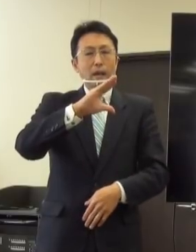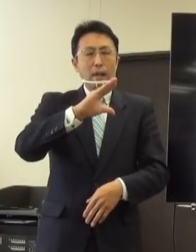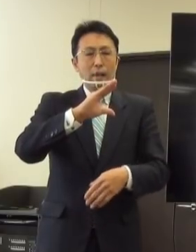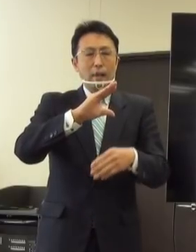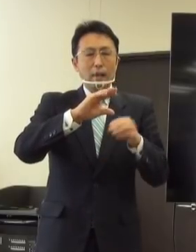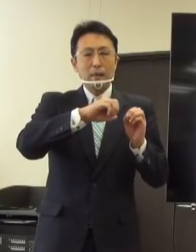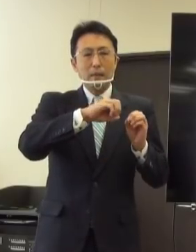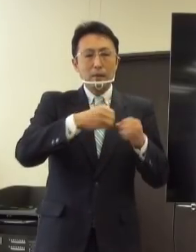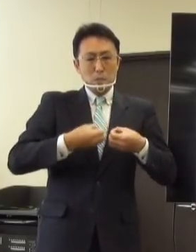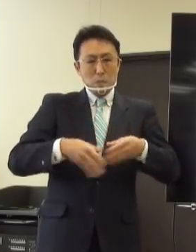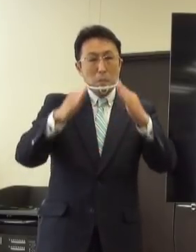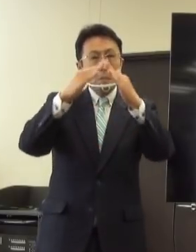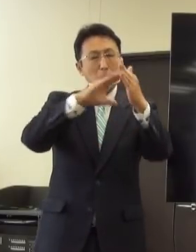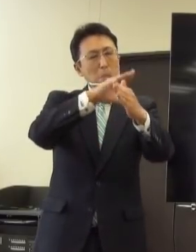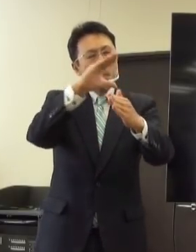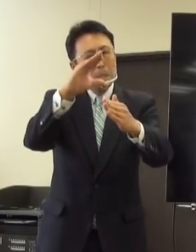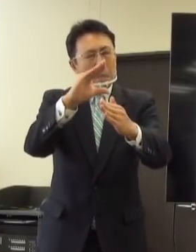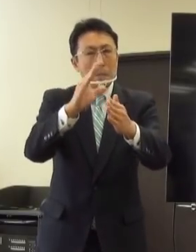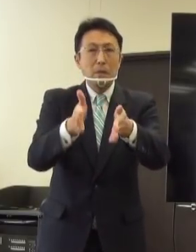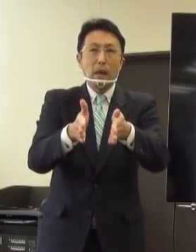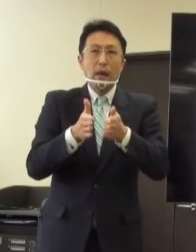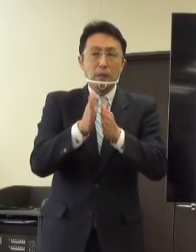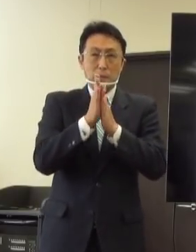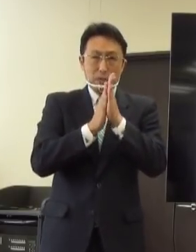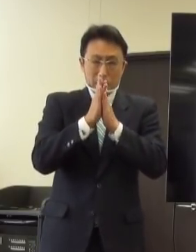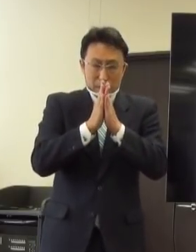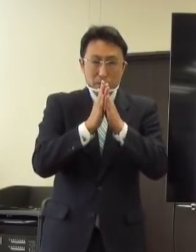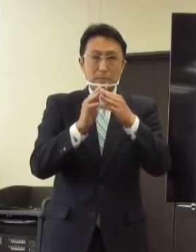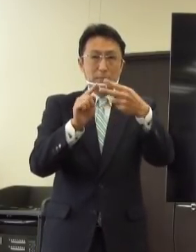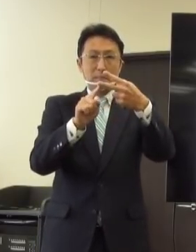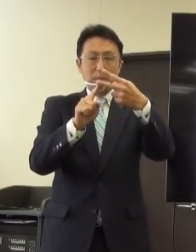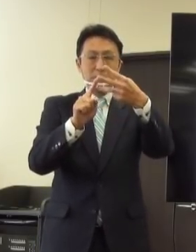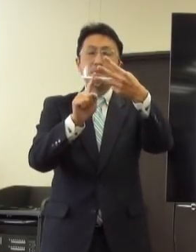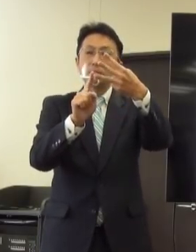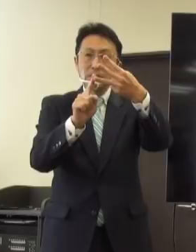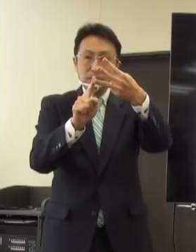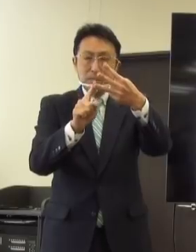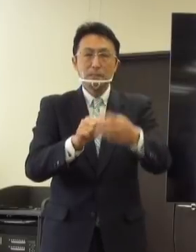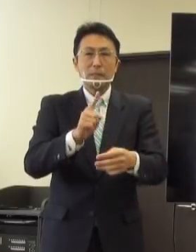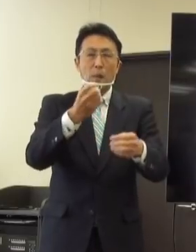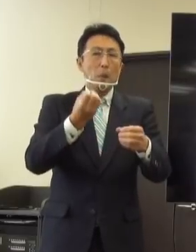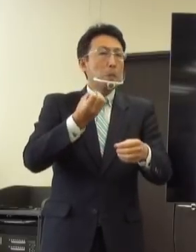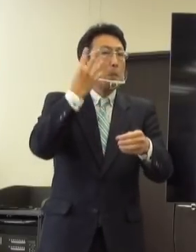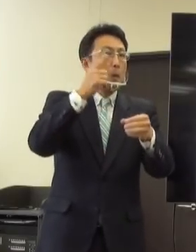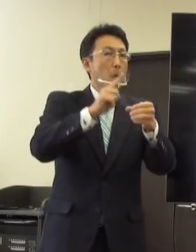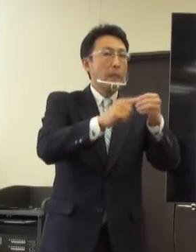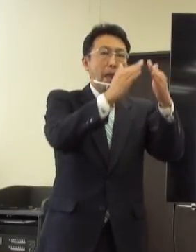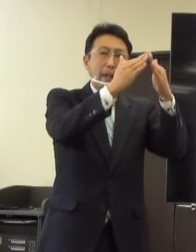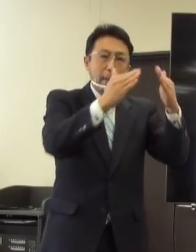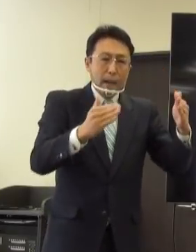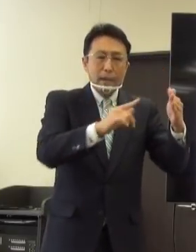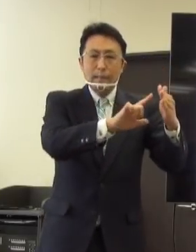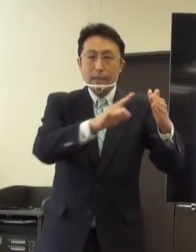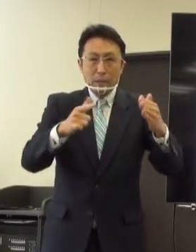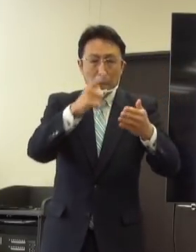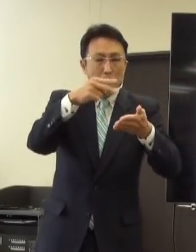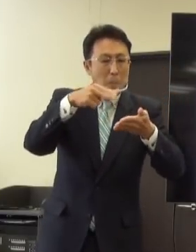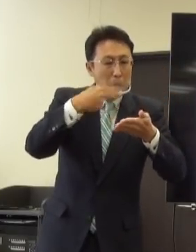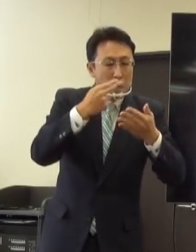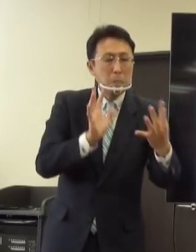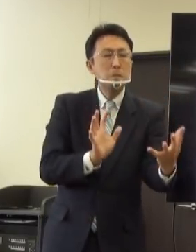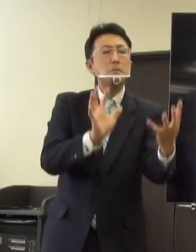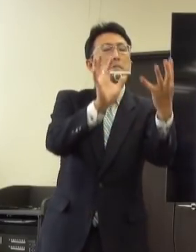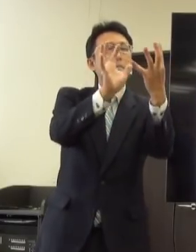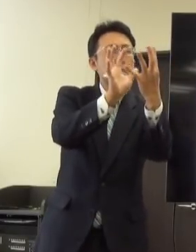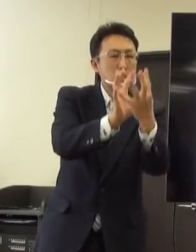けていただきたいと思います。3点目です。忘年会等は控え、会食はいつ